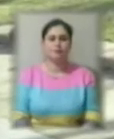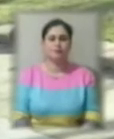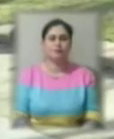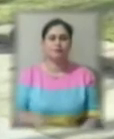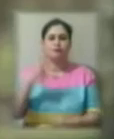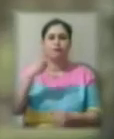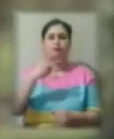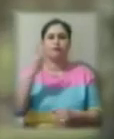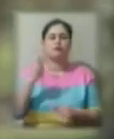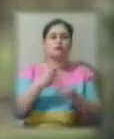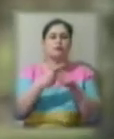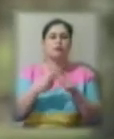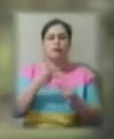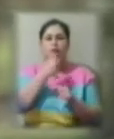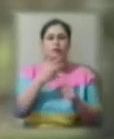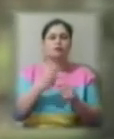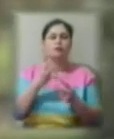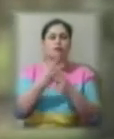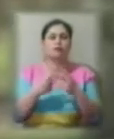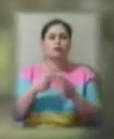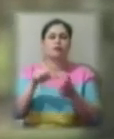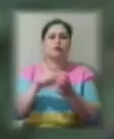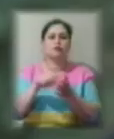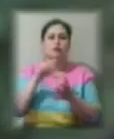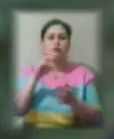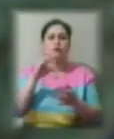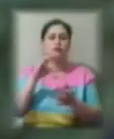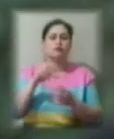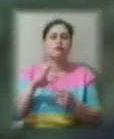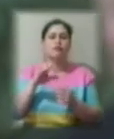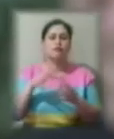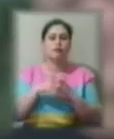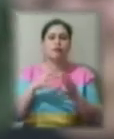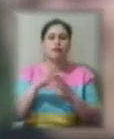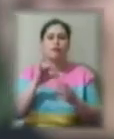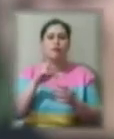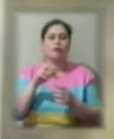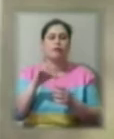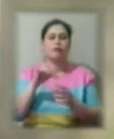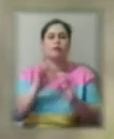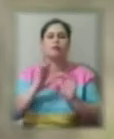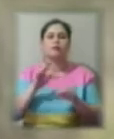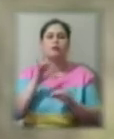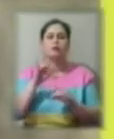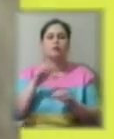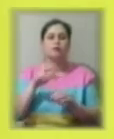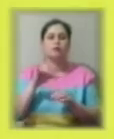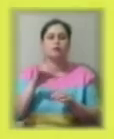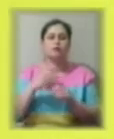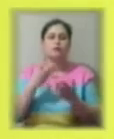22,5 роки за ґратами за участь у чеченській війні. Політв'язень Микола Карпюк розказав кореспондентам Суспільного свою